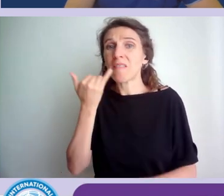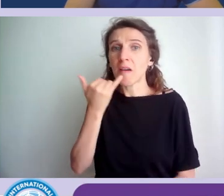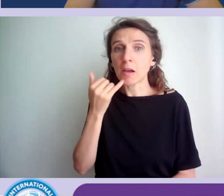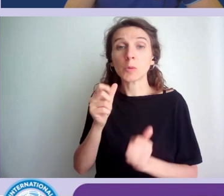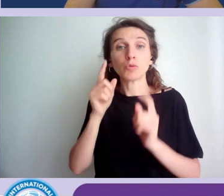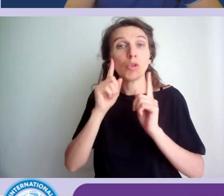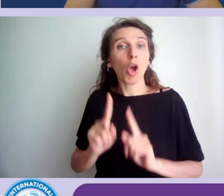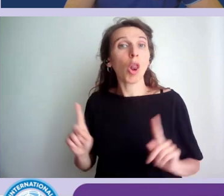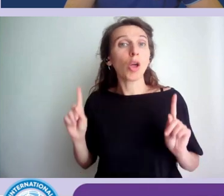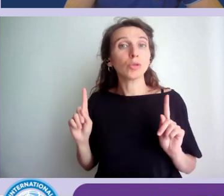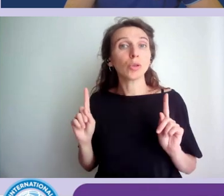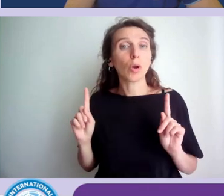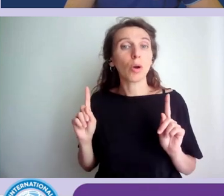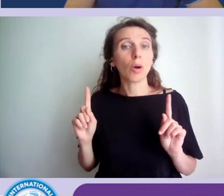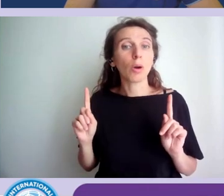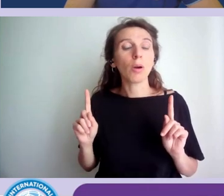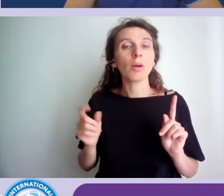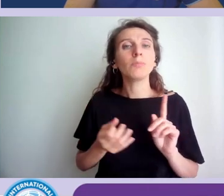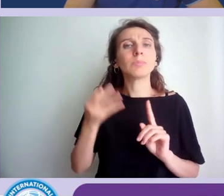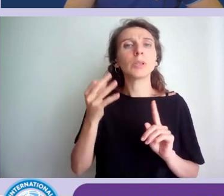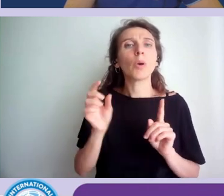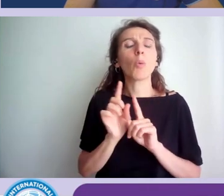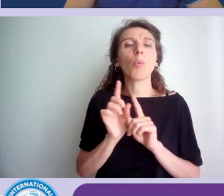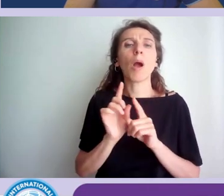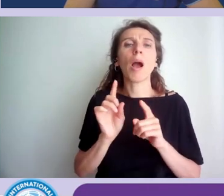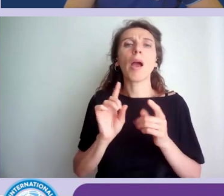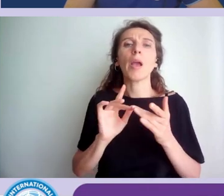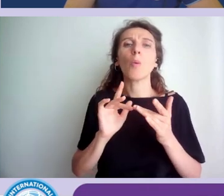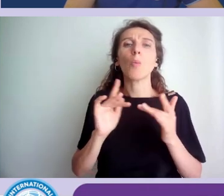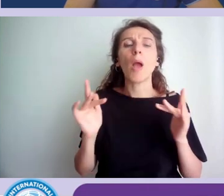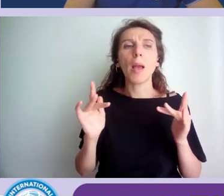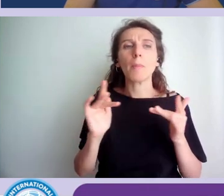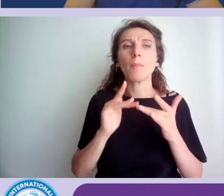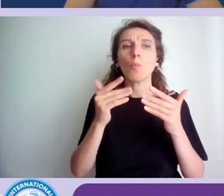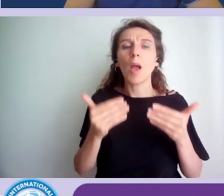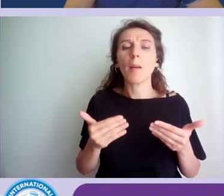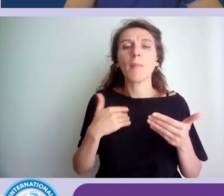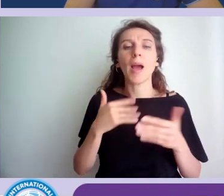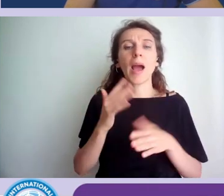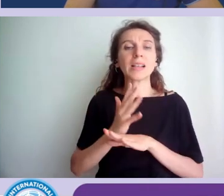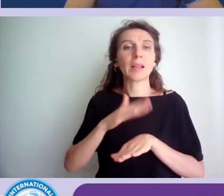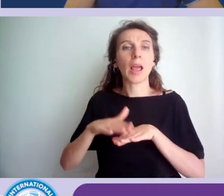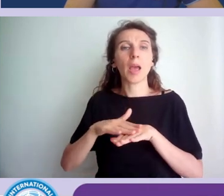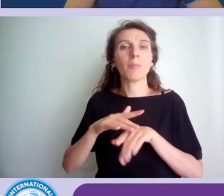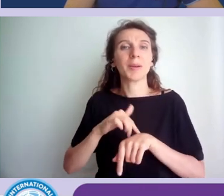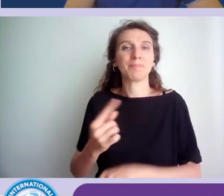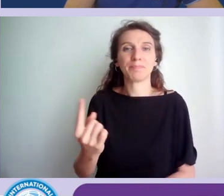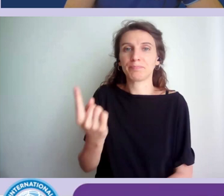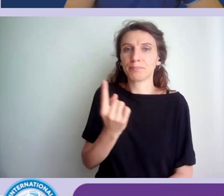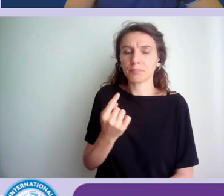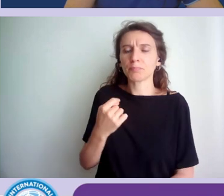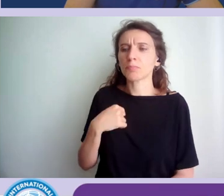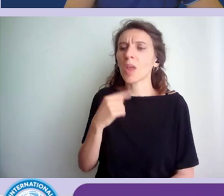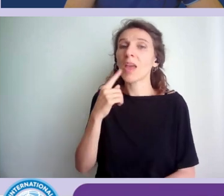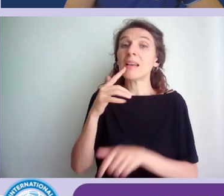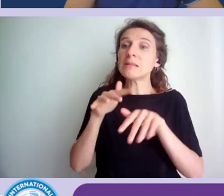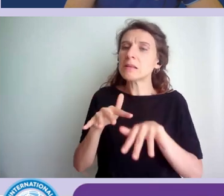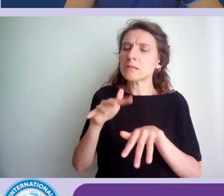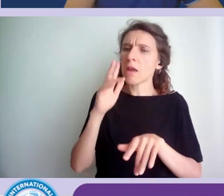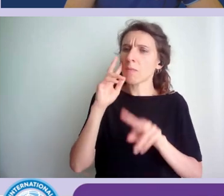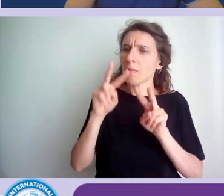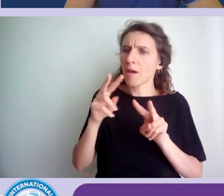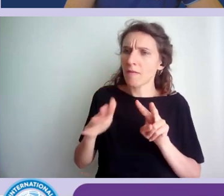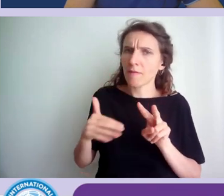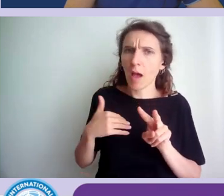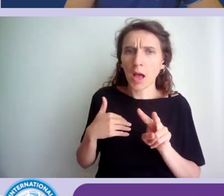se un un un web accessibility Expert viene da me e mi dice ok guarda Ho verificato il sistema